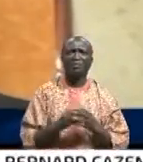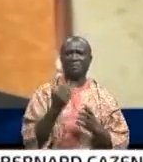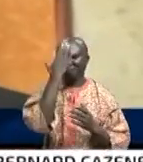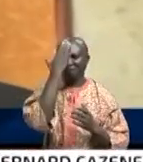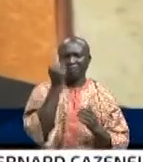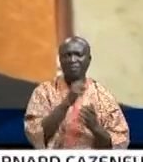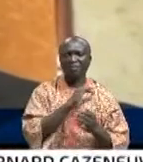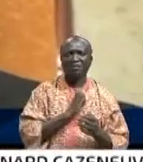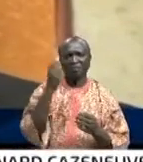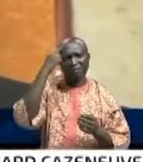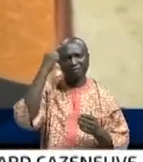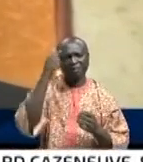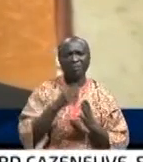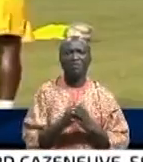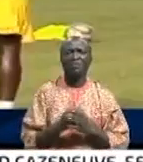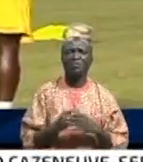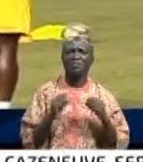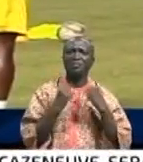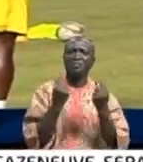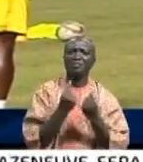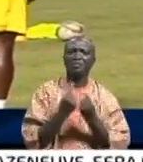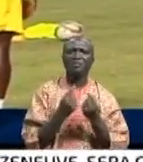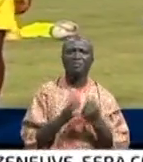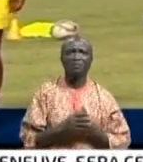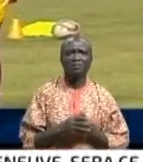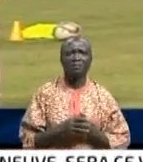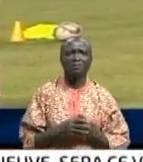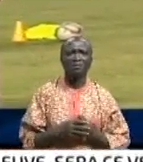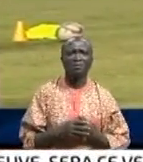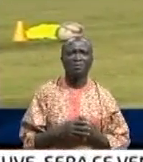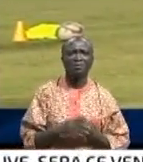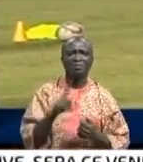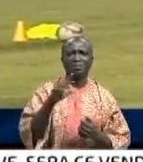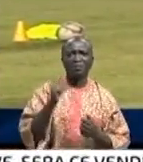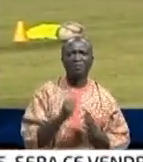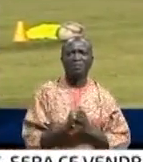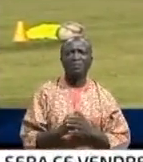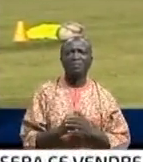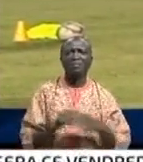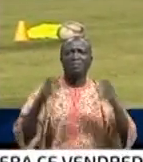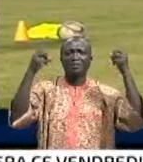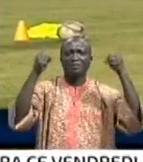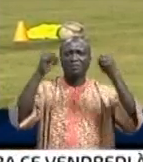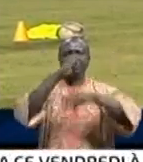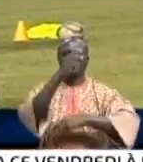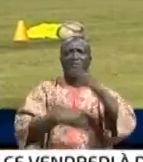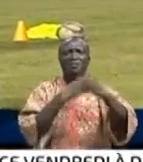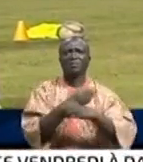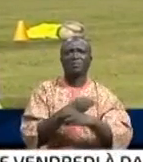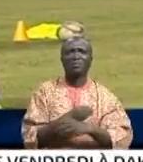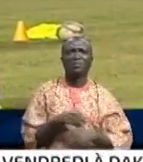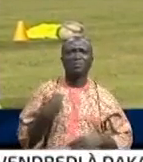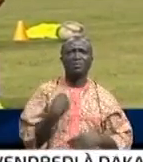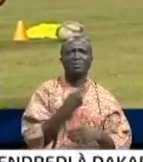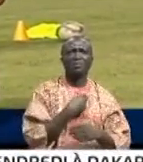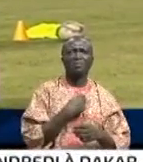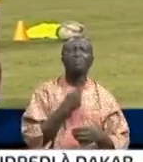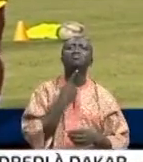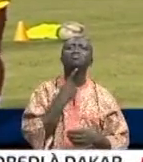je pense que dans le groupe il y a personne qui n'a pas encore joué la Coupe du monde donc on a envie d'aller